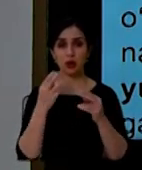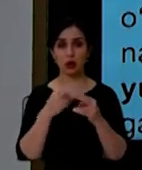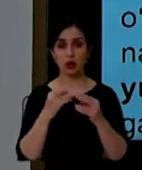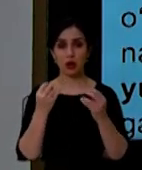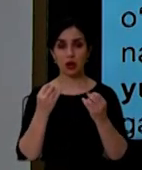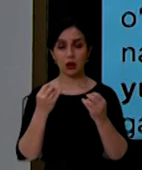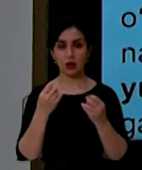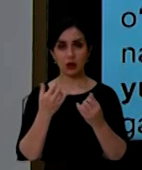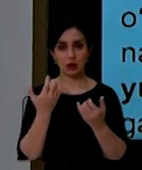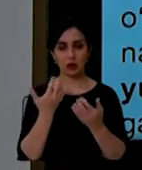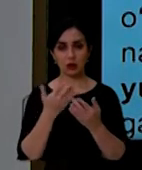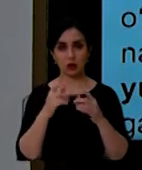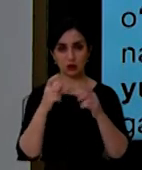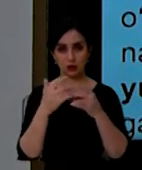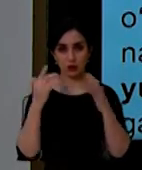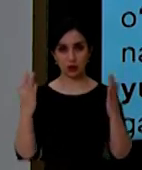yirikləşkən.